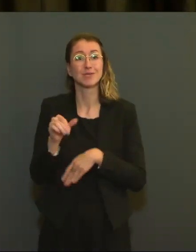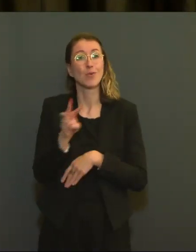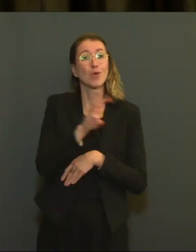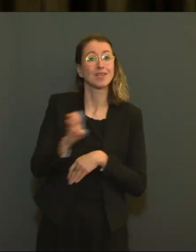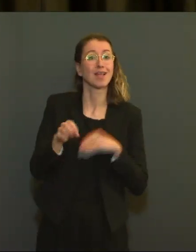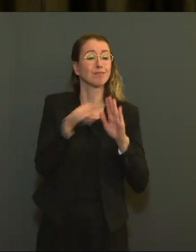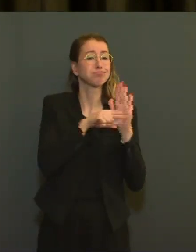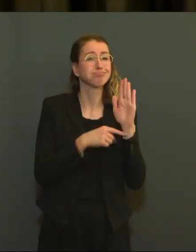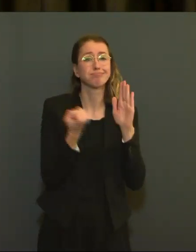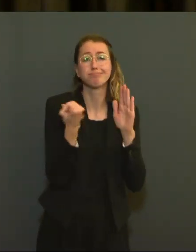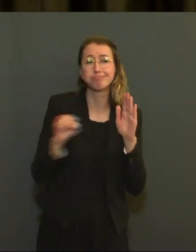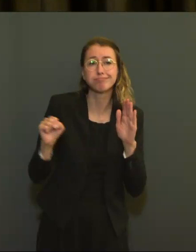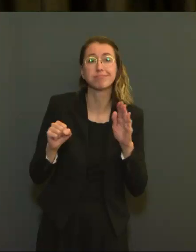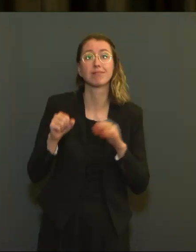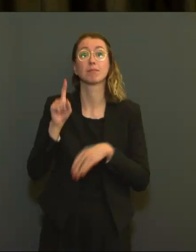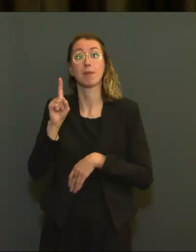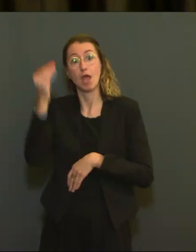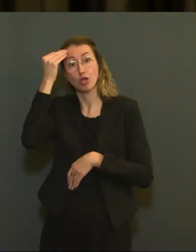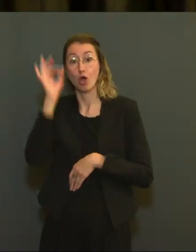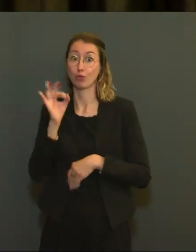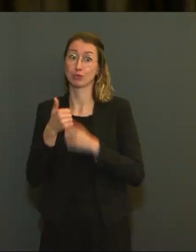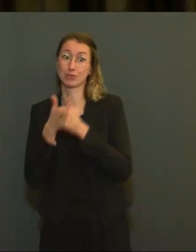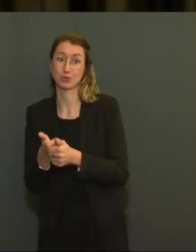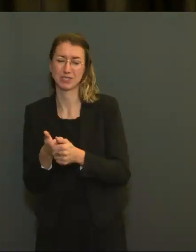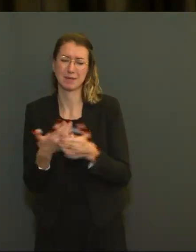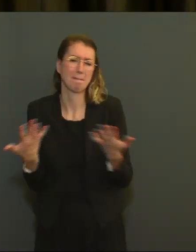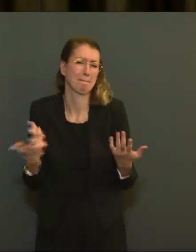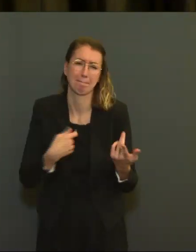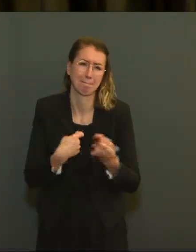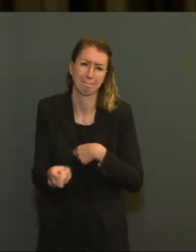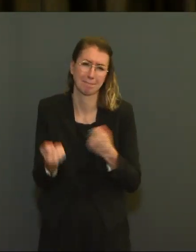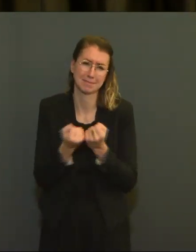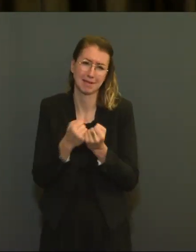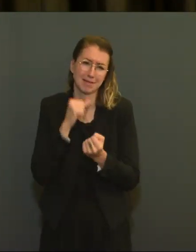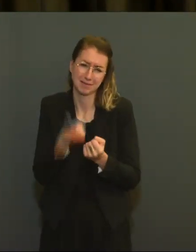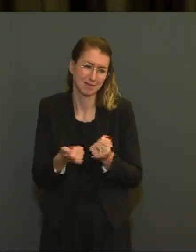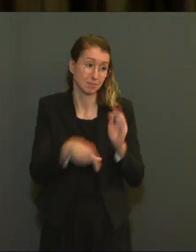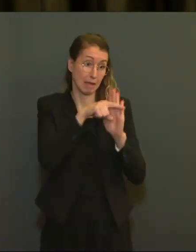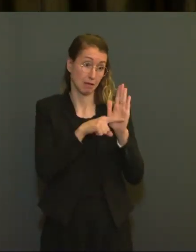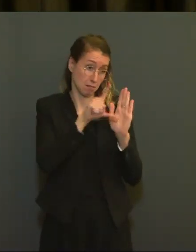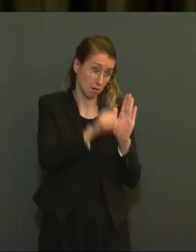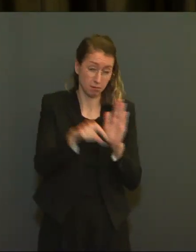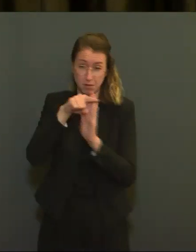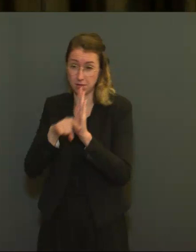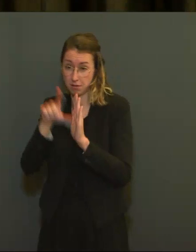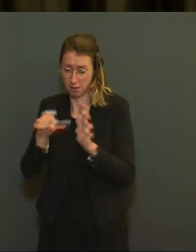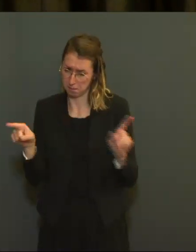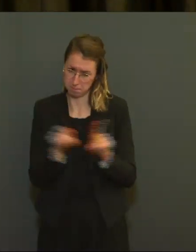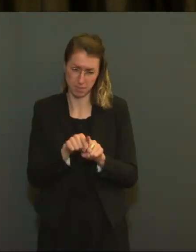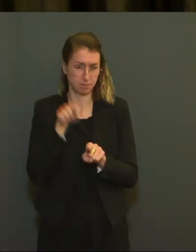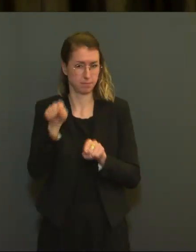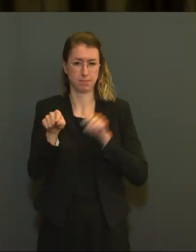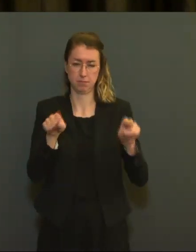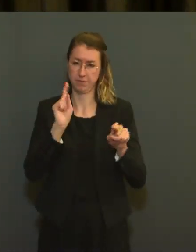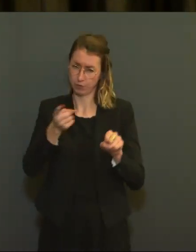maison, eh bien, on essaye de respecter les mêmes mesures pour la sécurité de tous. En suivant ces actions de